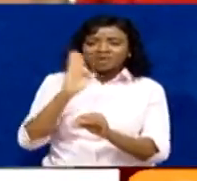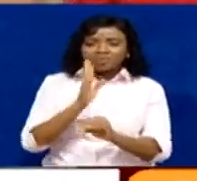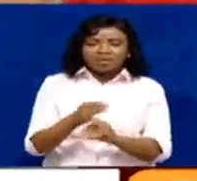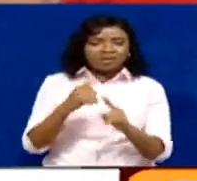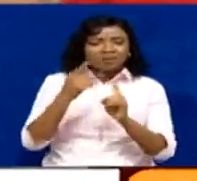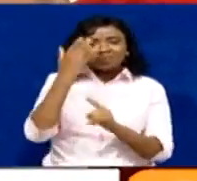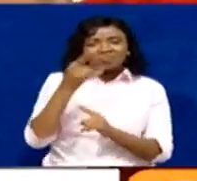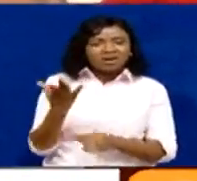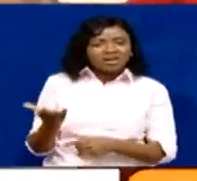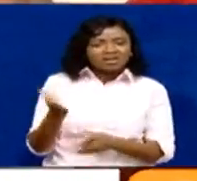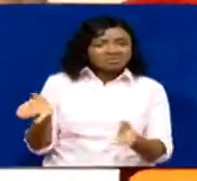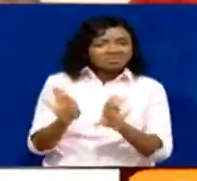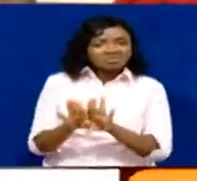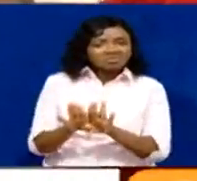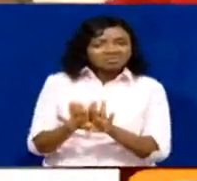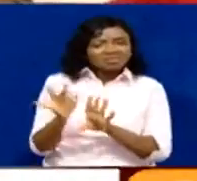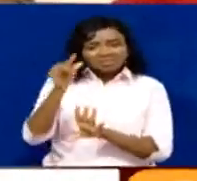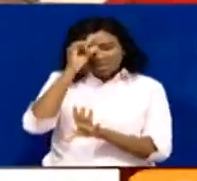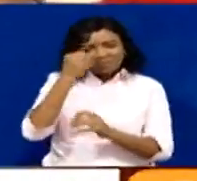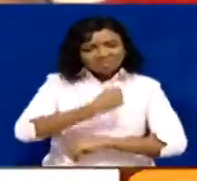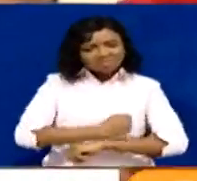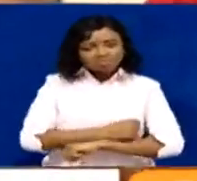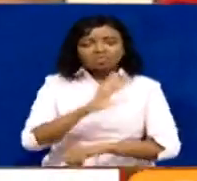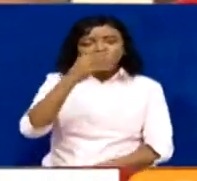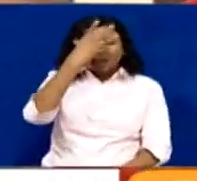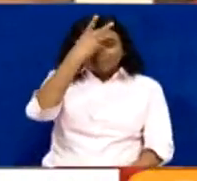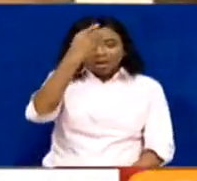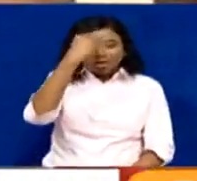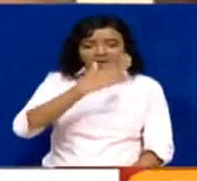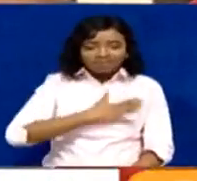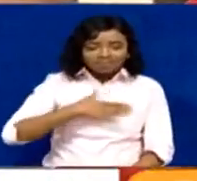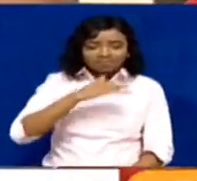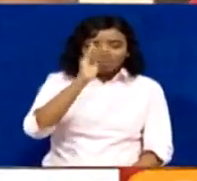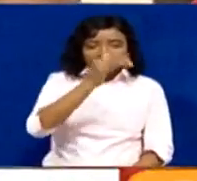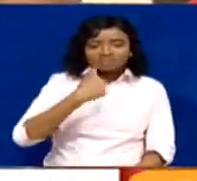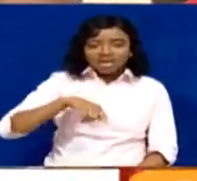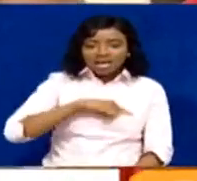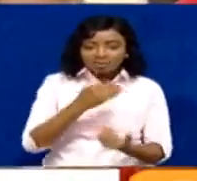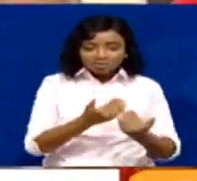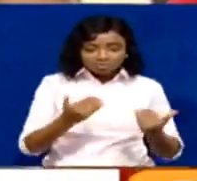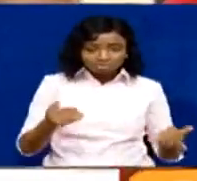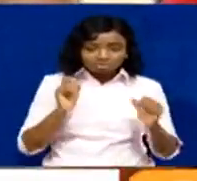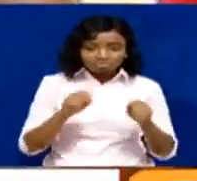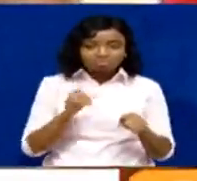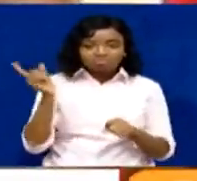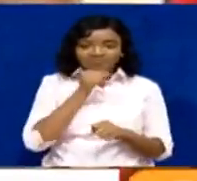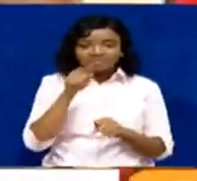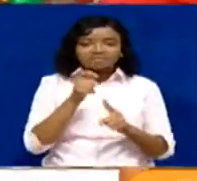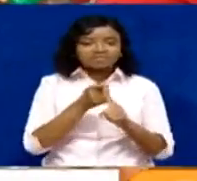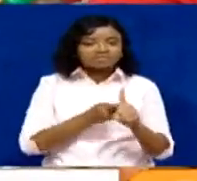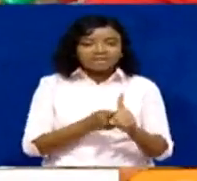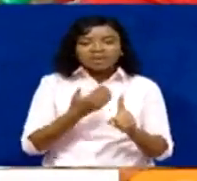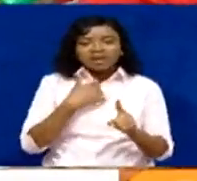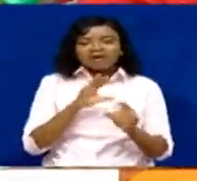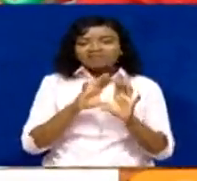ifungwe? Hata private hawezi fanya kitu kama hii. Magoa kama serikali. Sisi tunaomba tu watoto wetu at least waweze kumaliza hii term. Kuna class